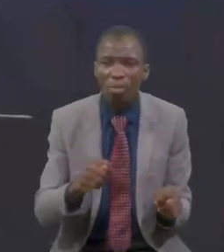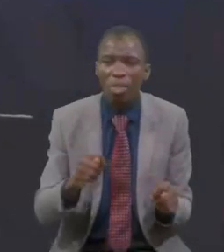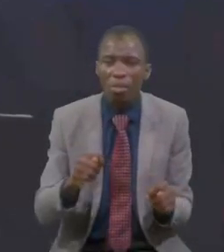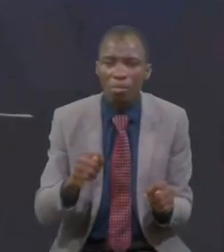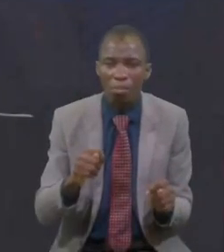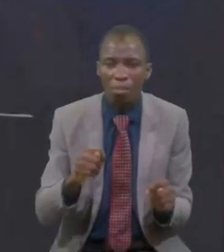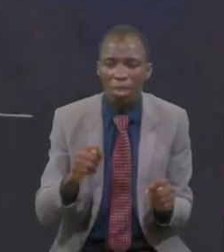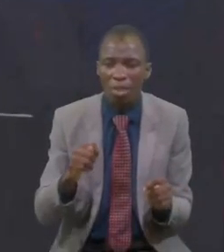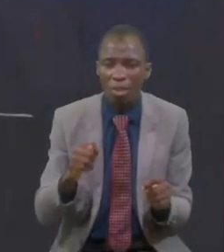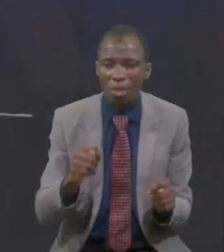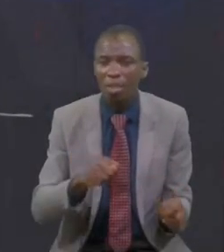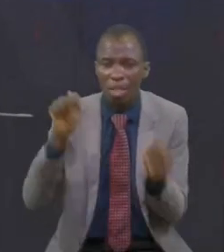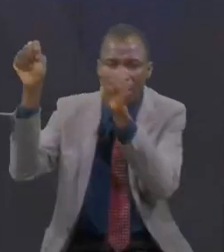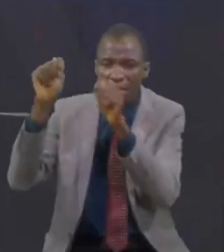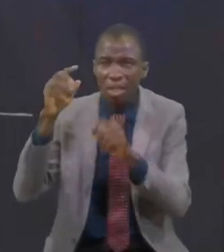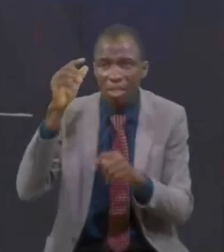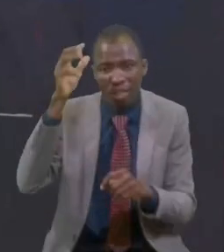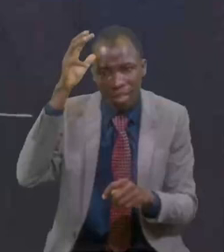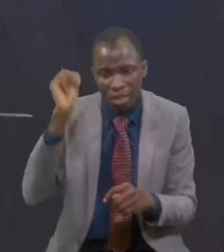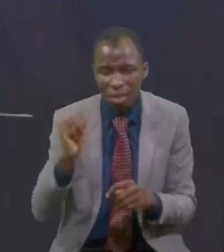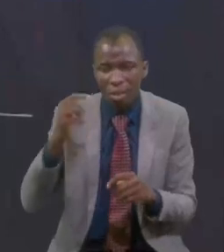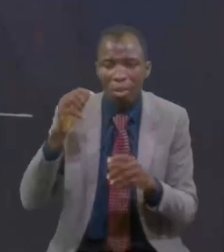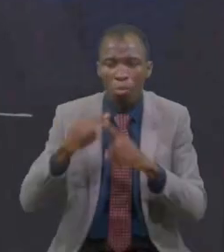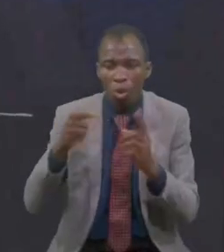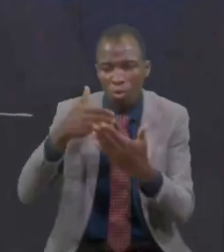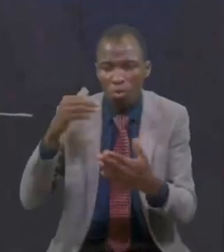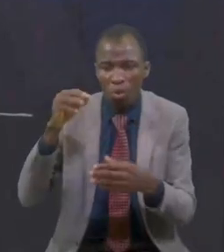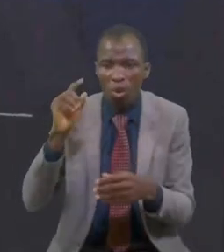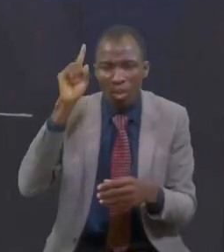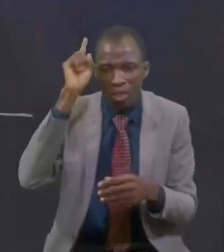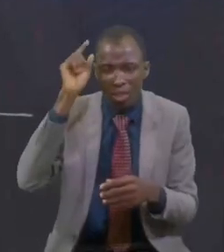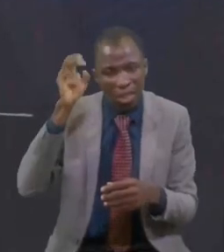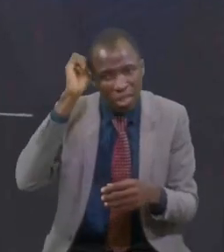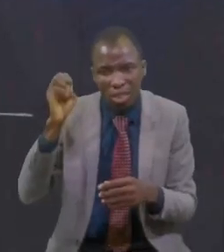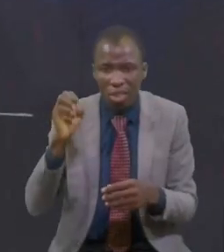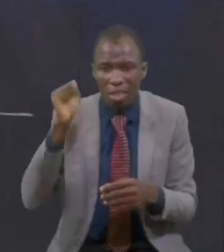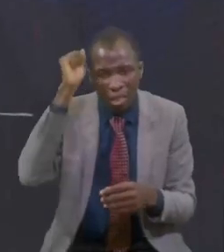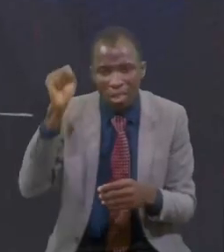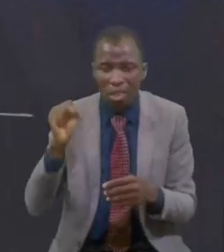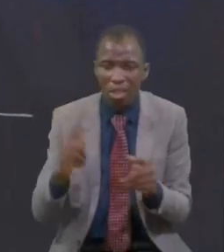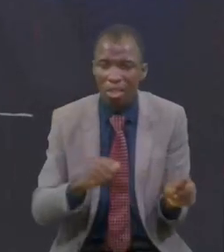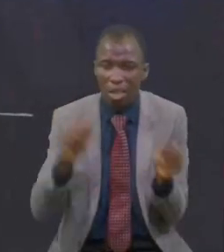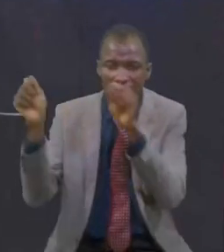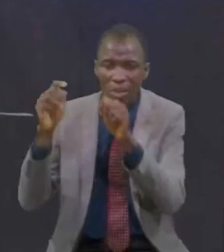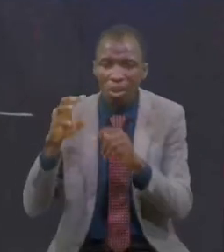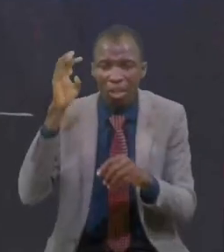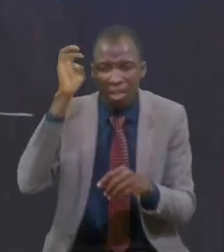enlevé car avant son allèvement il avait